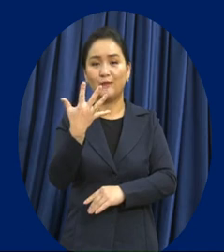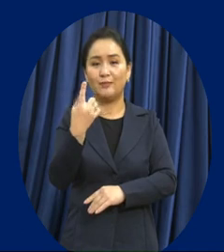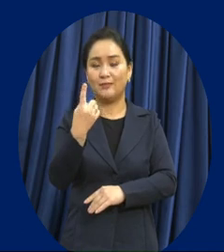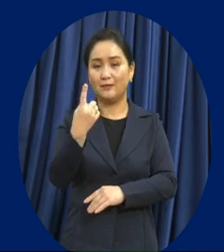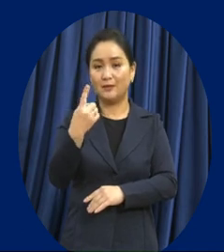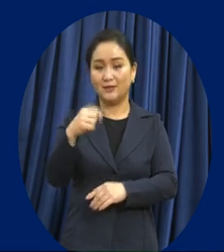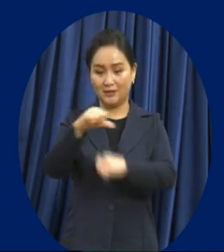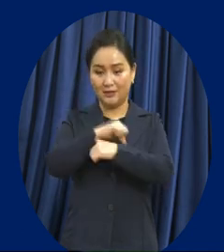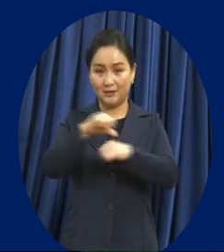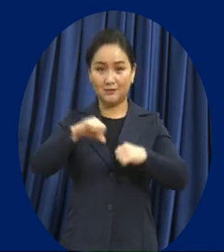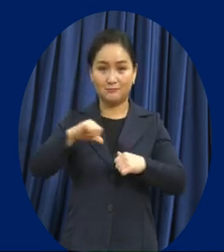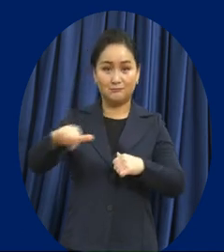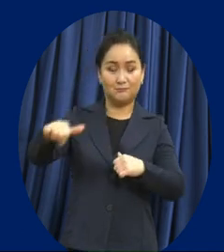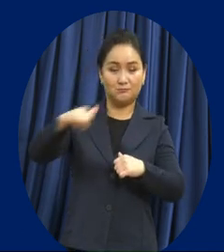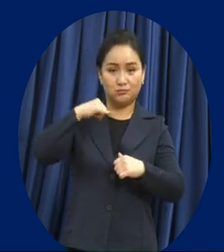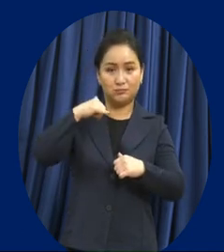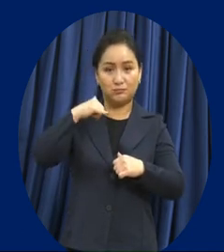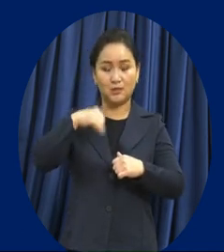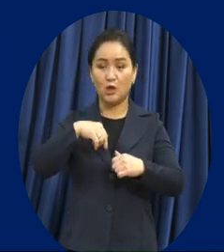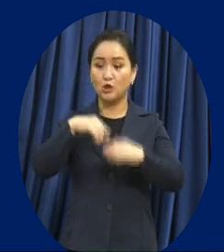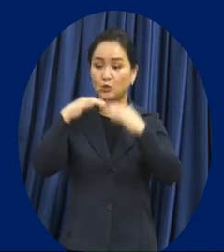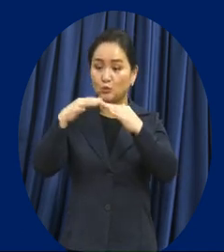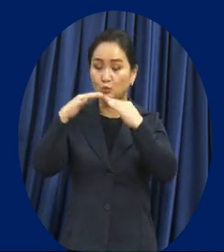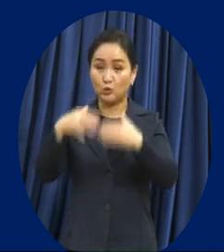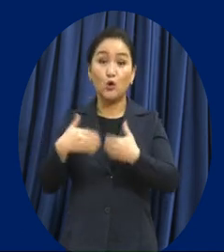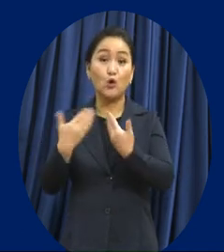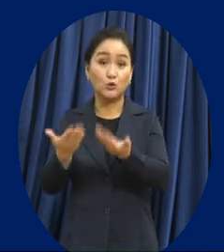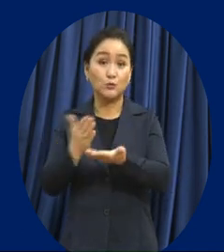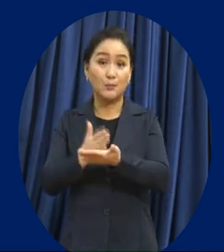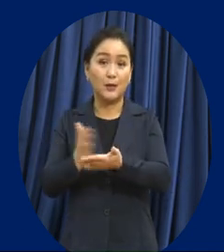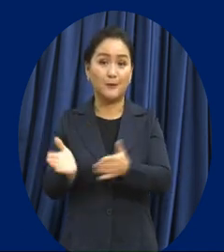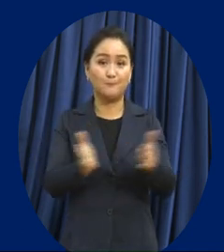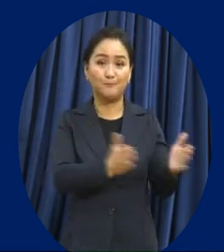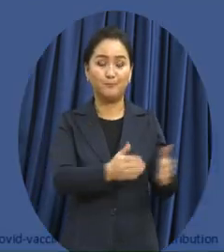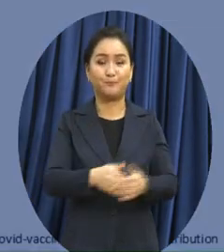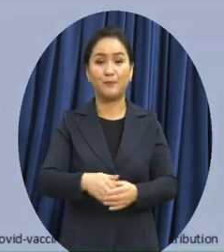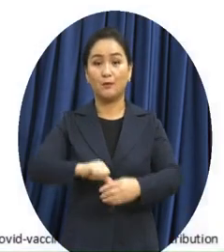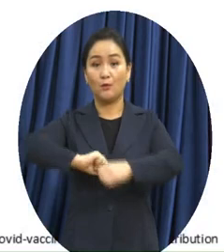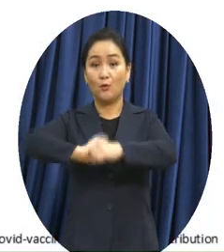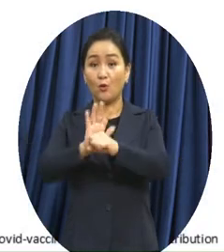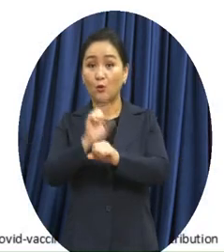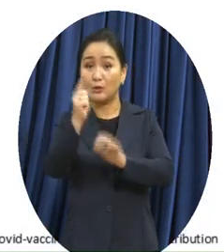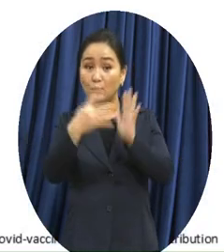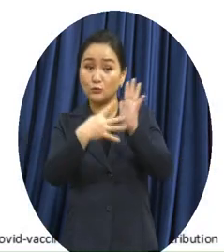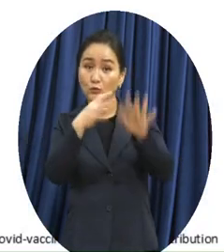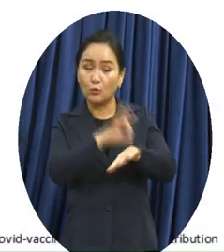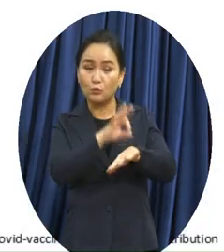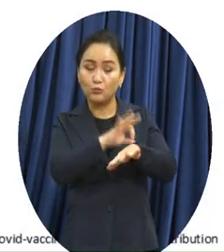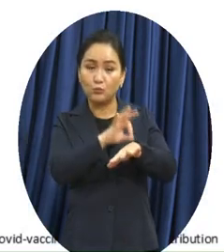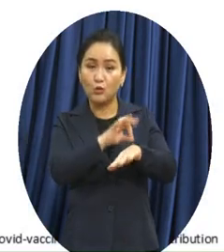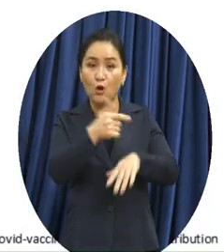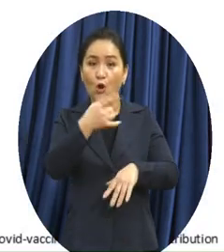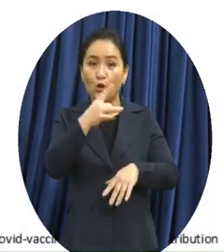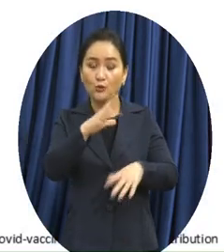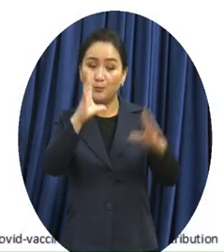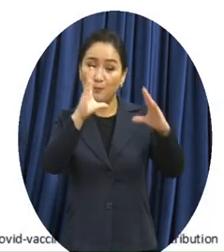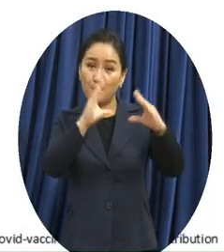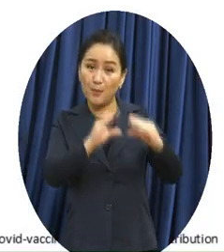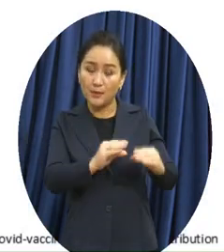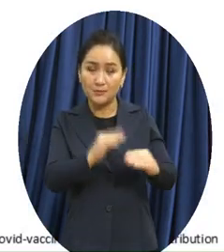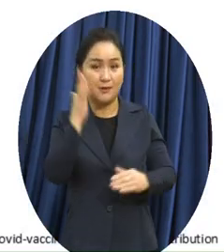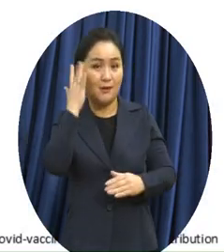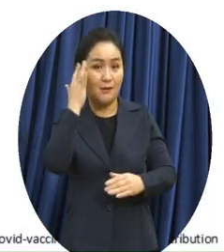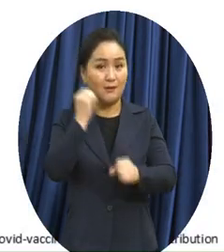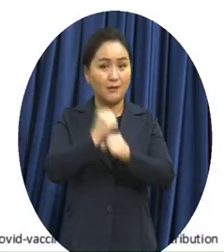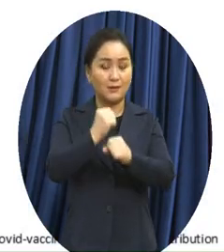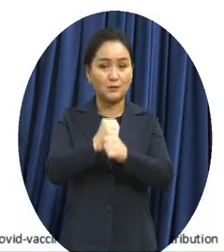2451 иргэн энэ утсаар хандаж зөвлөмж зөвлөгөө авсан байна. За, коронавирус халдварын голомтыг цомтгох арга